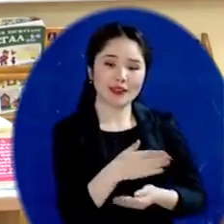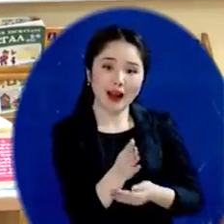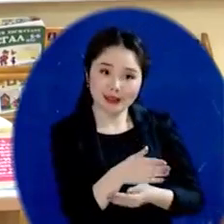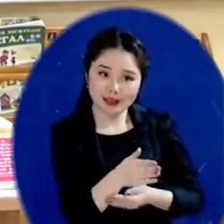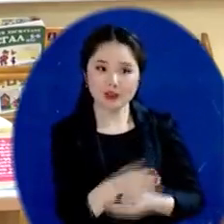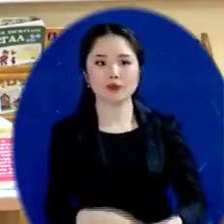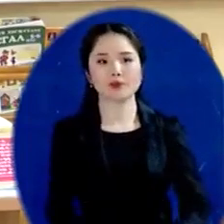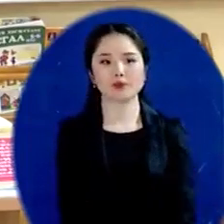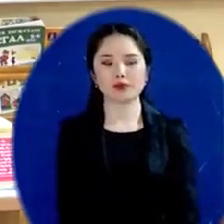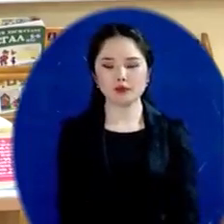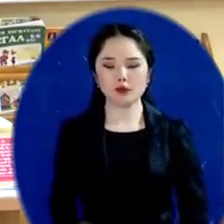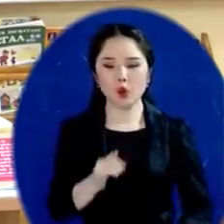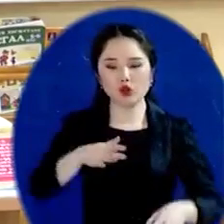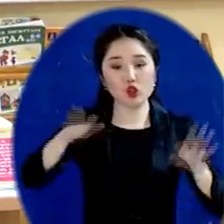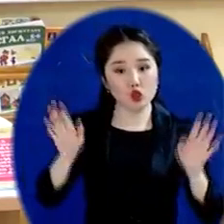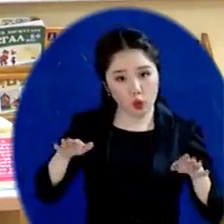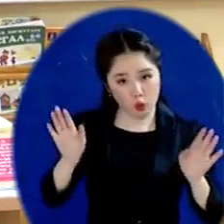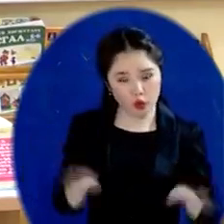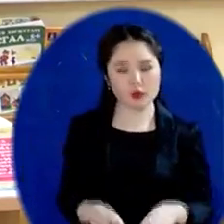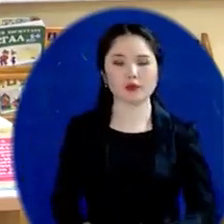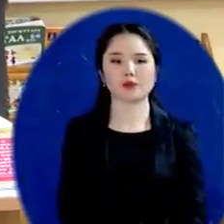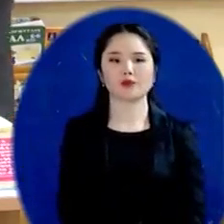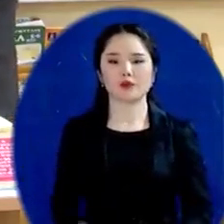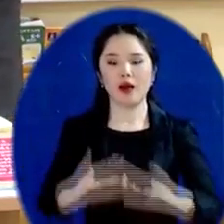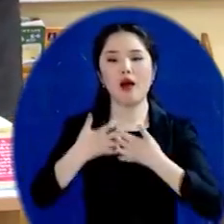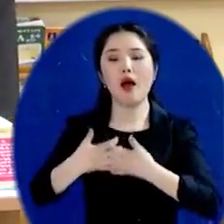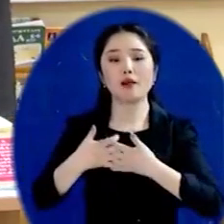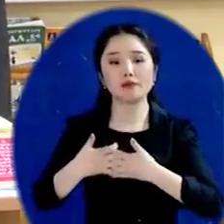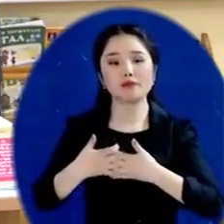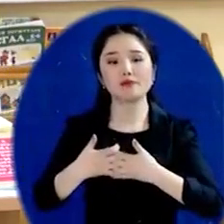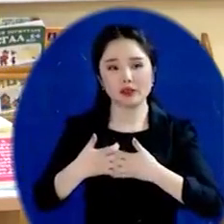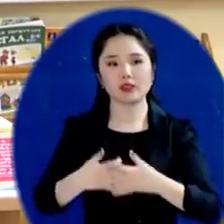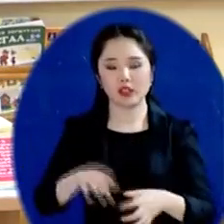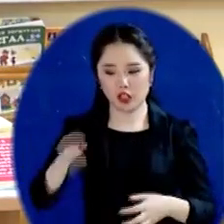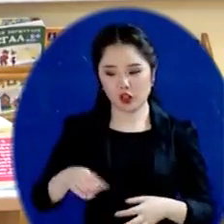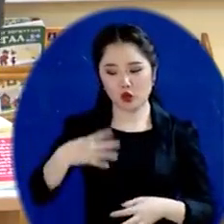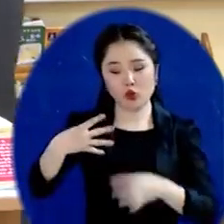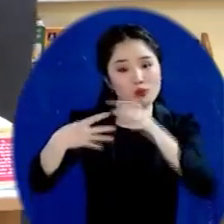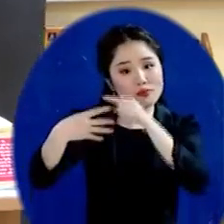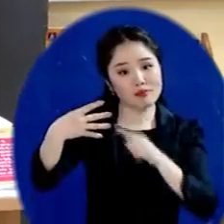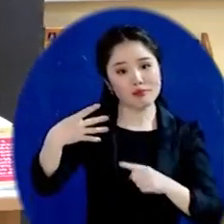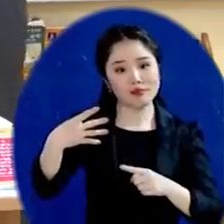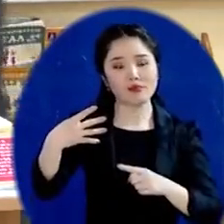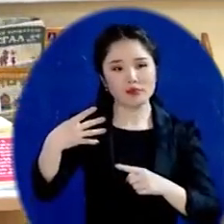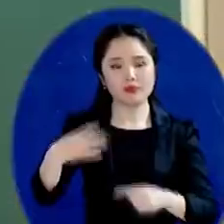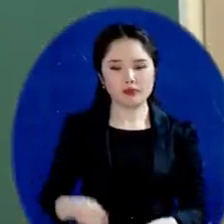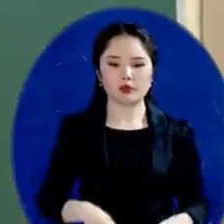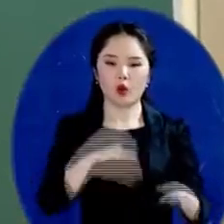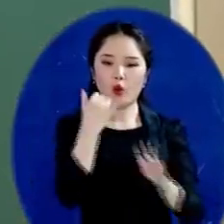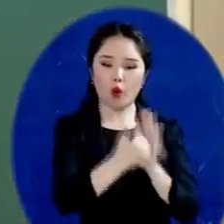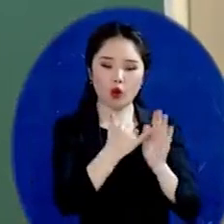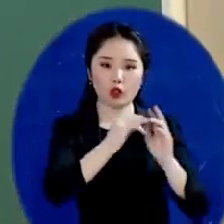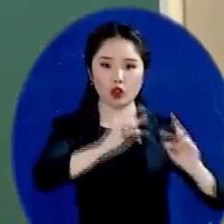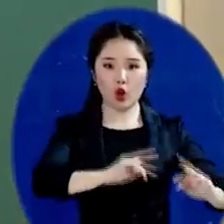загас, усны шувууд, ан амьтад зэрэг эдгээр зүйлсүүд